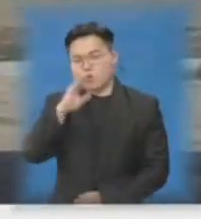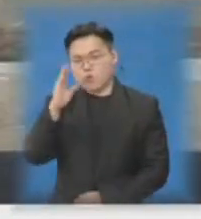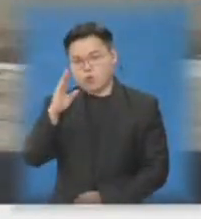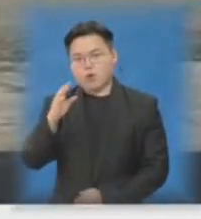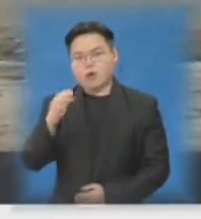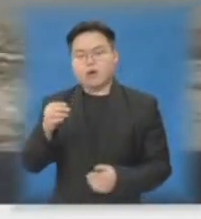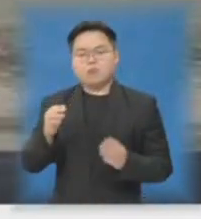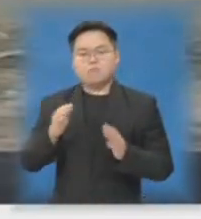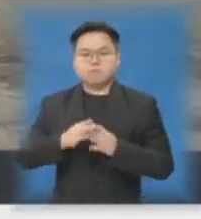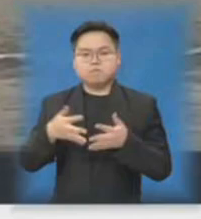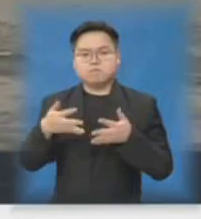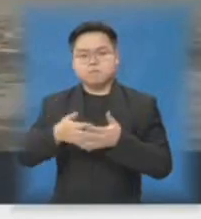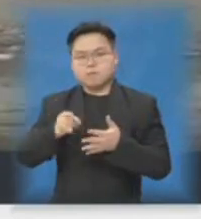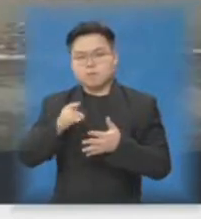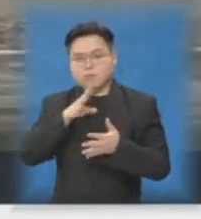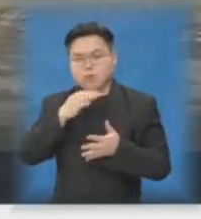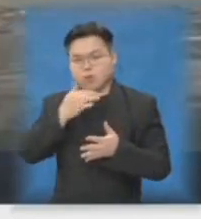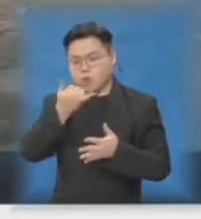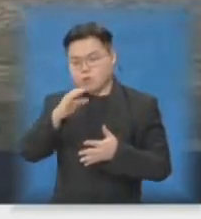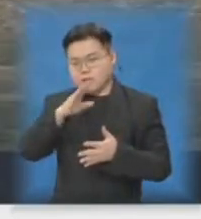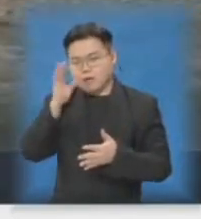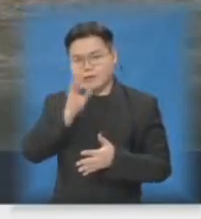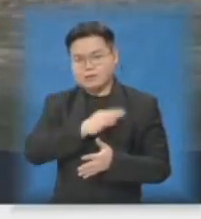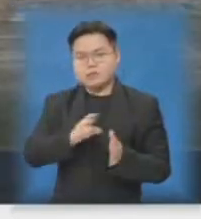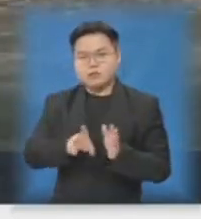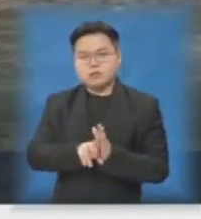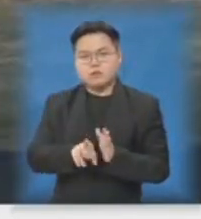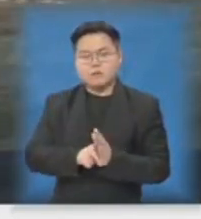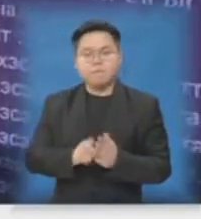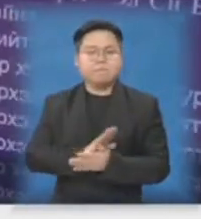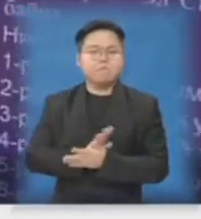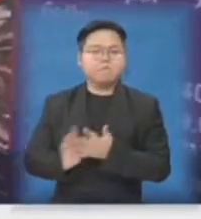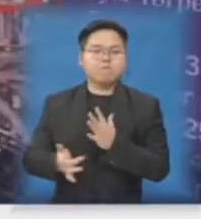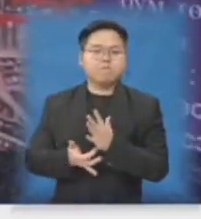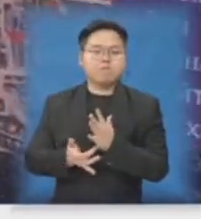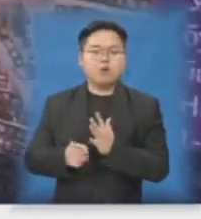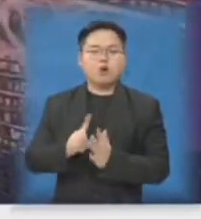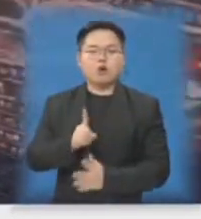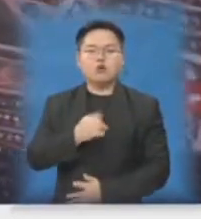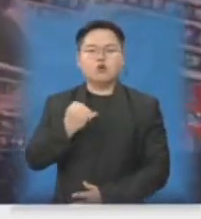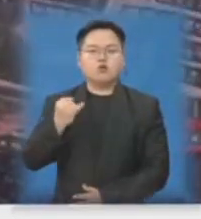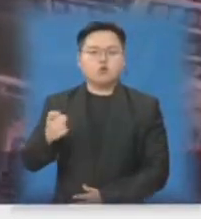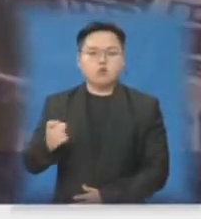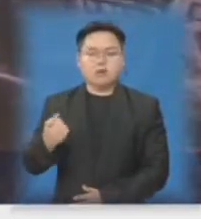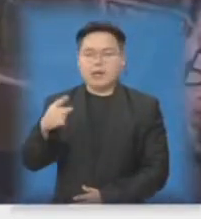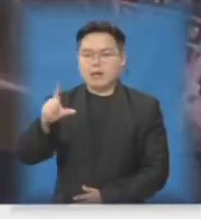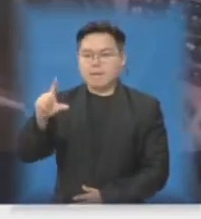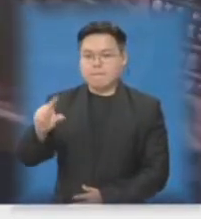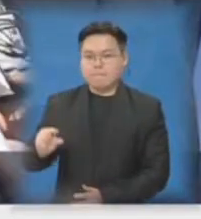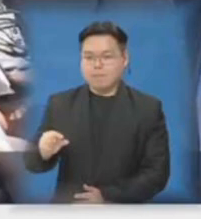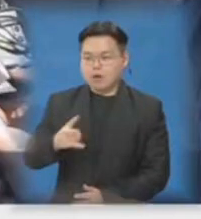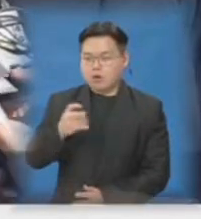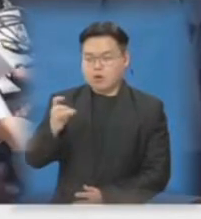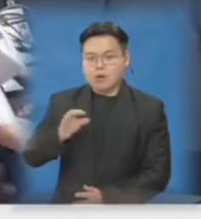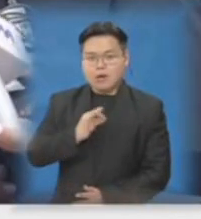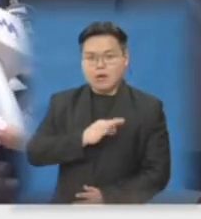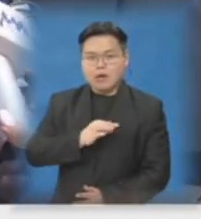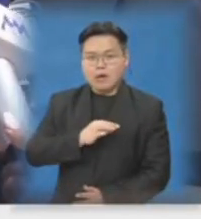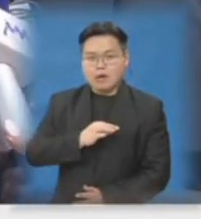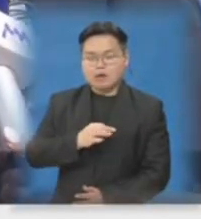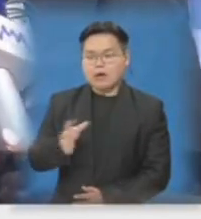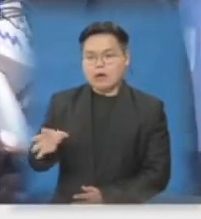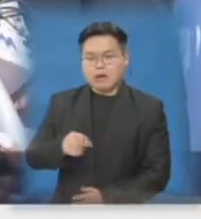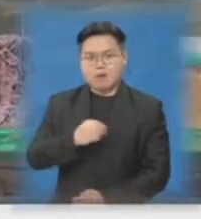болон хэрэглээний халуун устай болох юм. Түүнчлэн шинэ технологийн зуухан хамгийн бага ашиглалттай нүүрсэгч бүрэн шатах